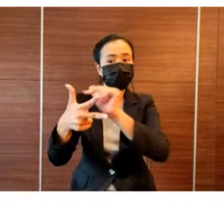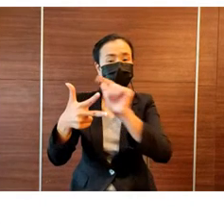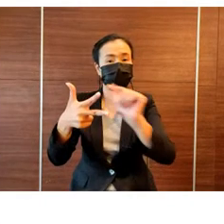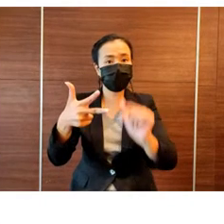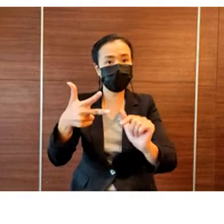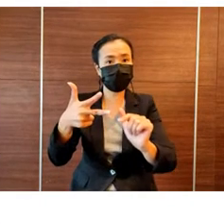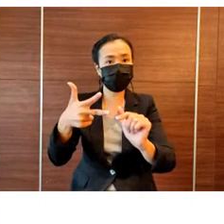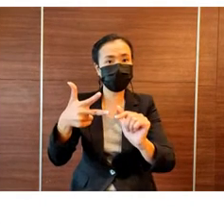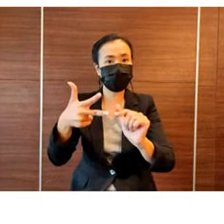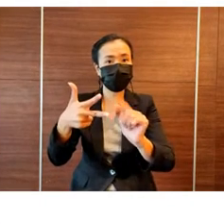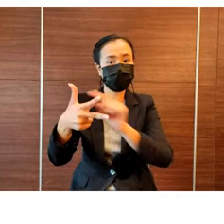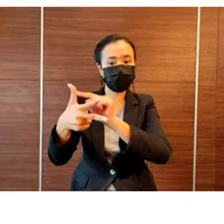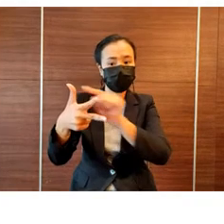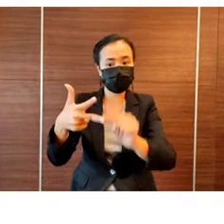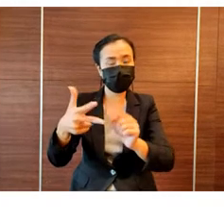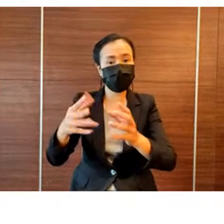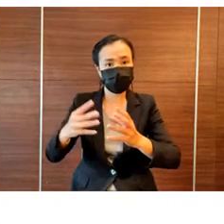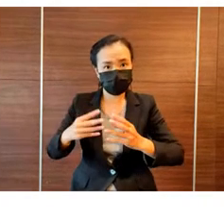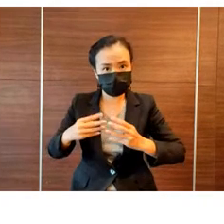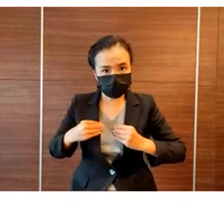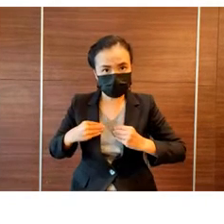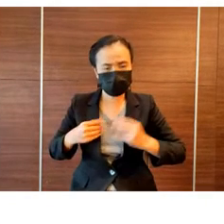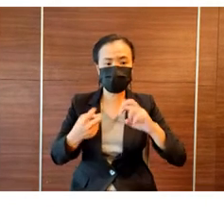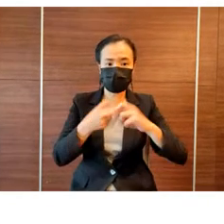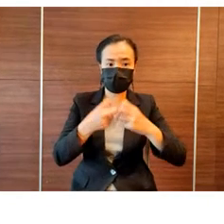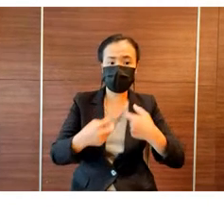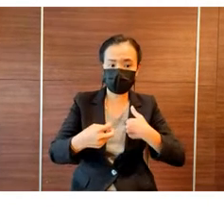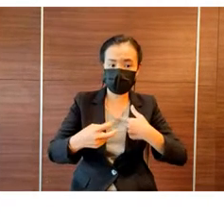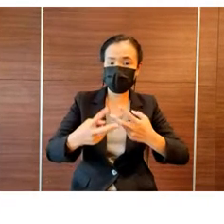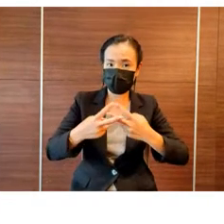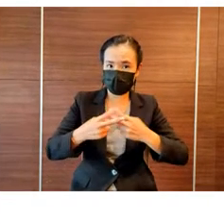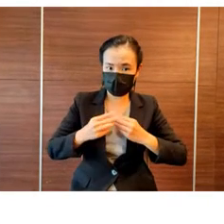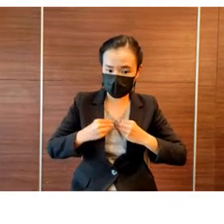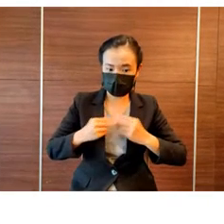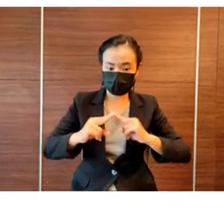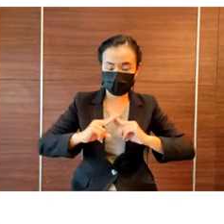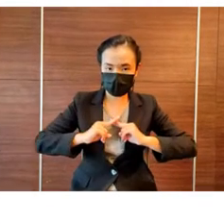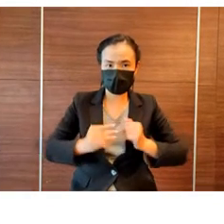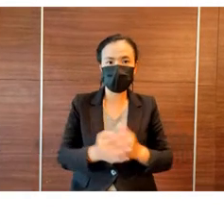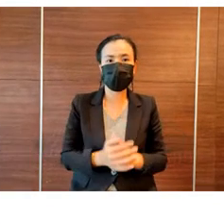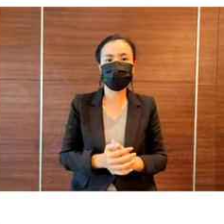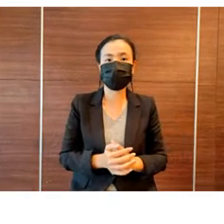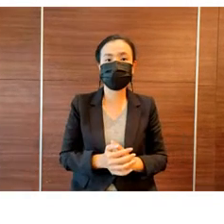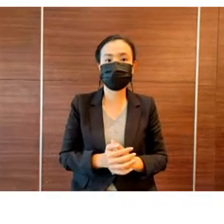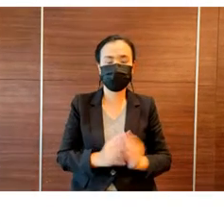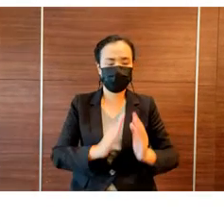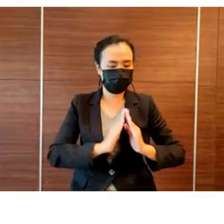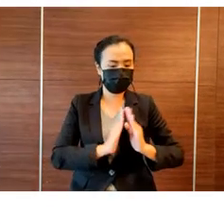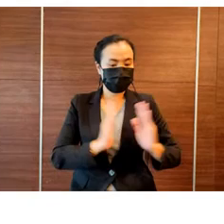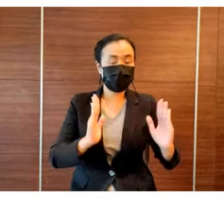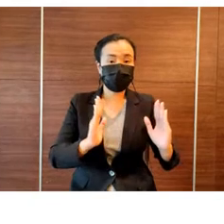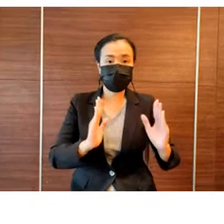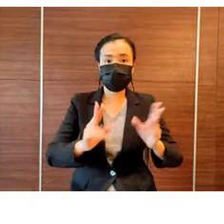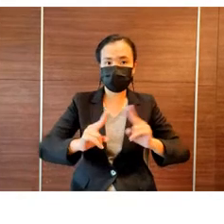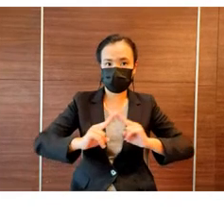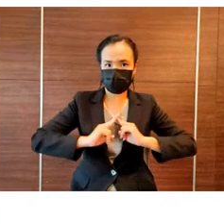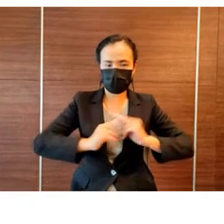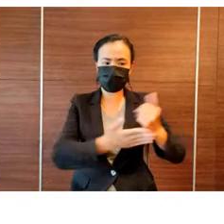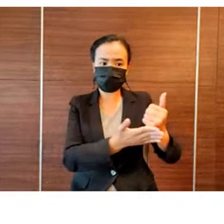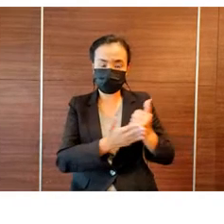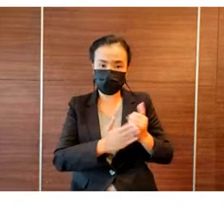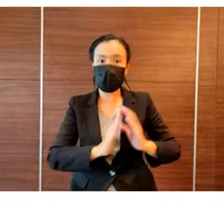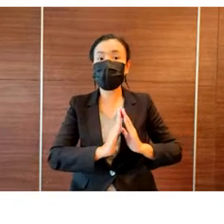การแรกมันต้องเกี่ยวกับการยอมรับเราต้องยอมรับก่อนนะว่าเรามีปัญหาเสร็จปุ๊บเราก็ต้องเปิดรับตัวเองให้ได้รับการช่วยความช่วยเห